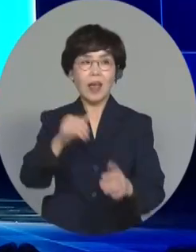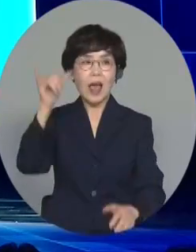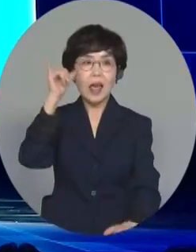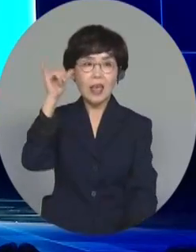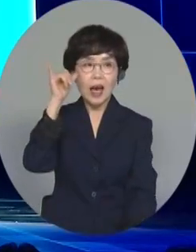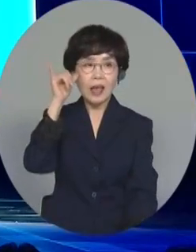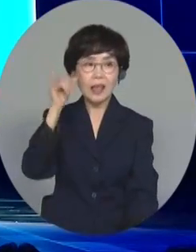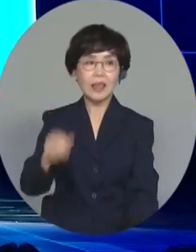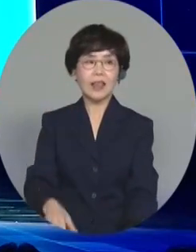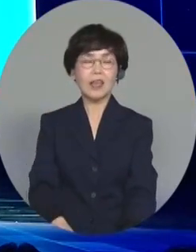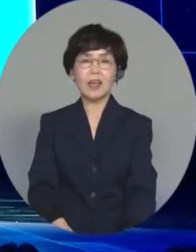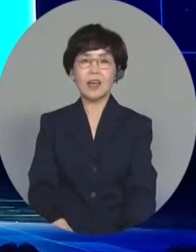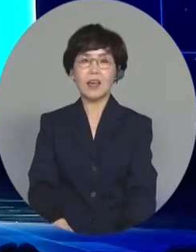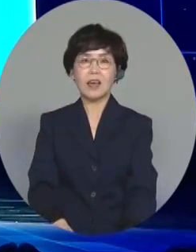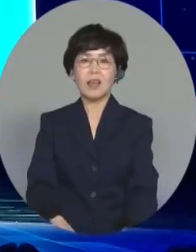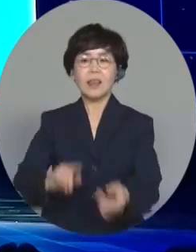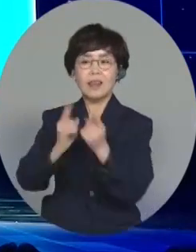AI